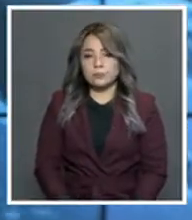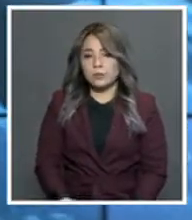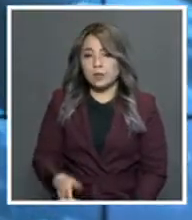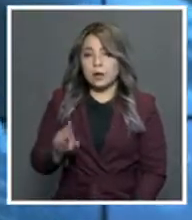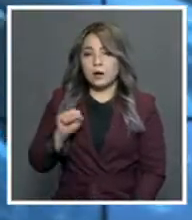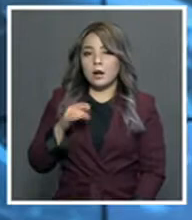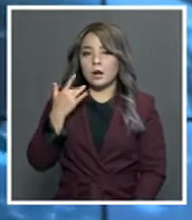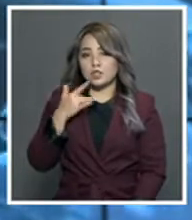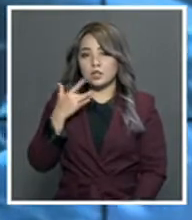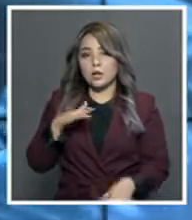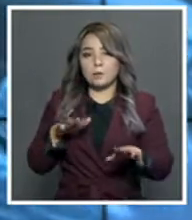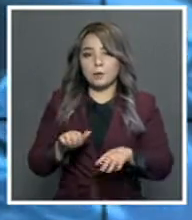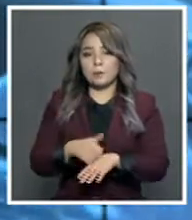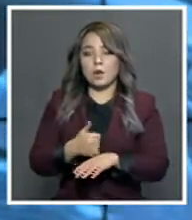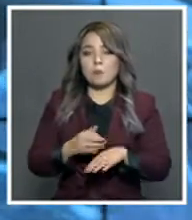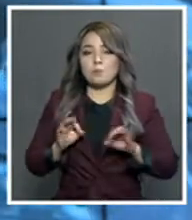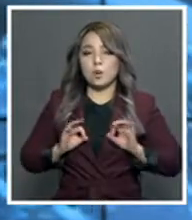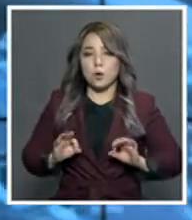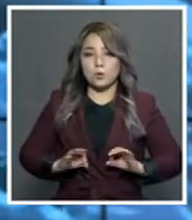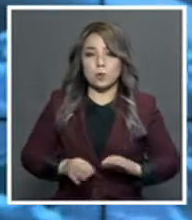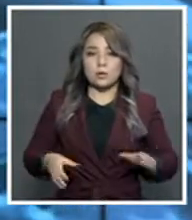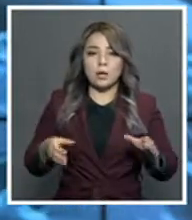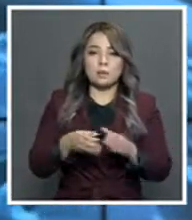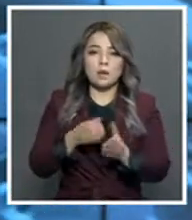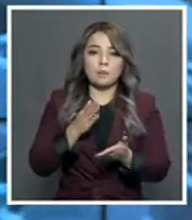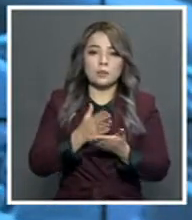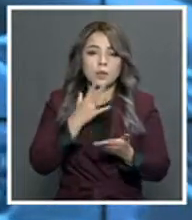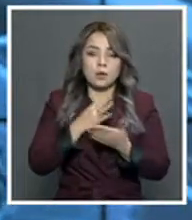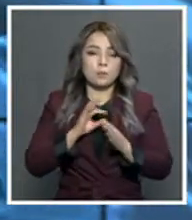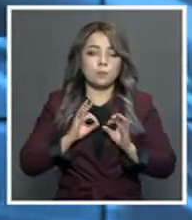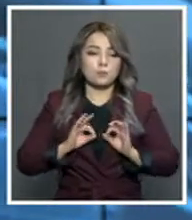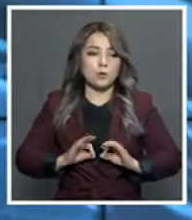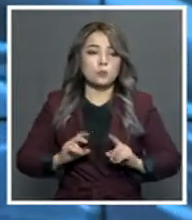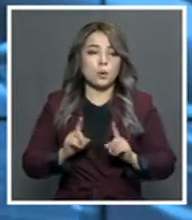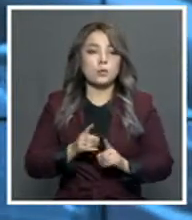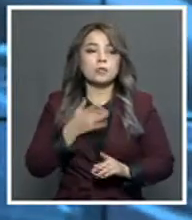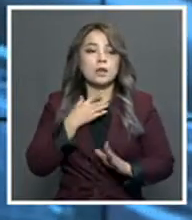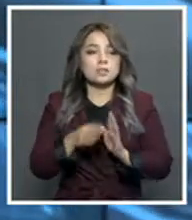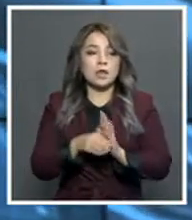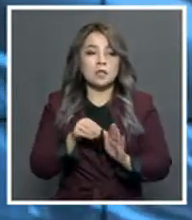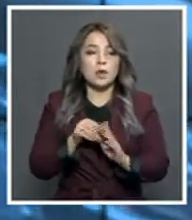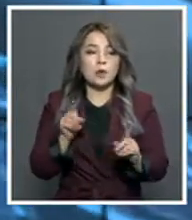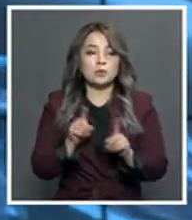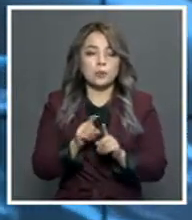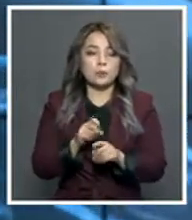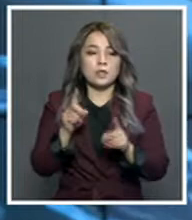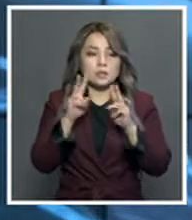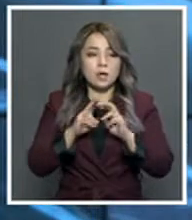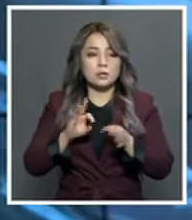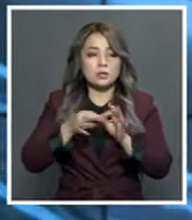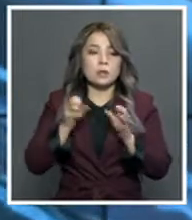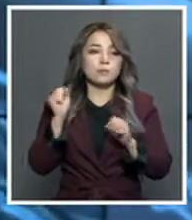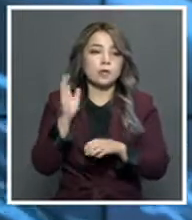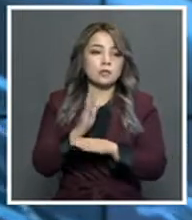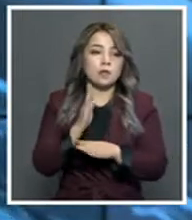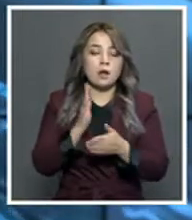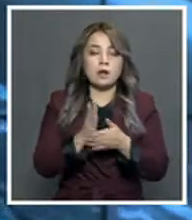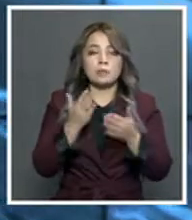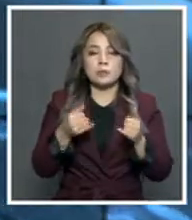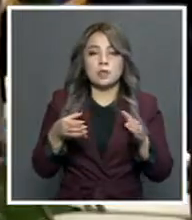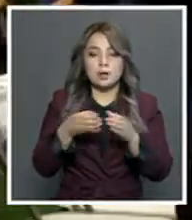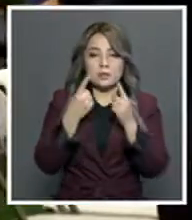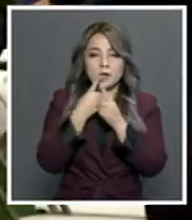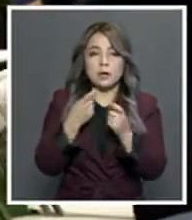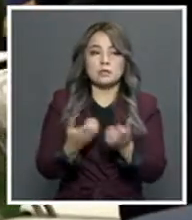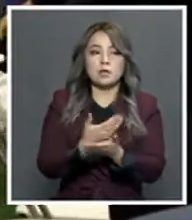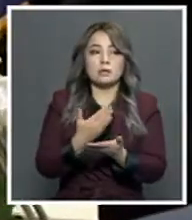Ақшының бас прокуроры федералық прокурорларға сайлауда болуы мүмкін заңсыздықтарды тексеруге бұйрық берді. Бұл туралы Associated Press